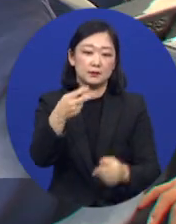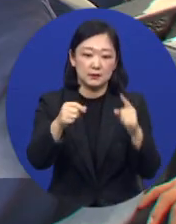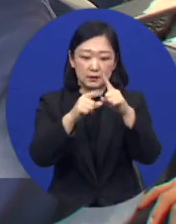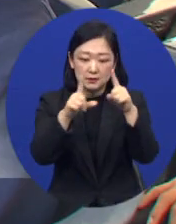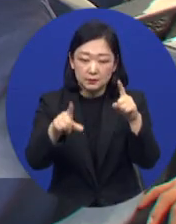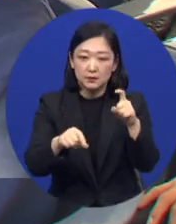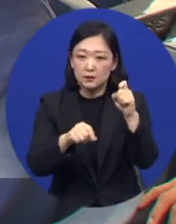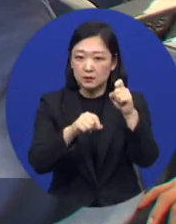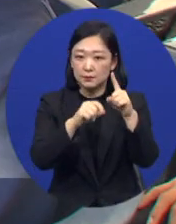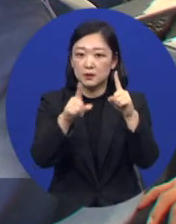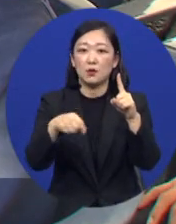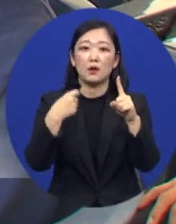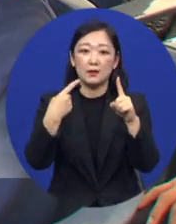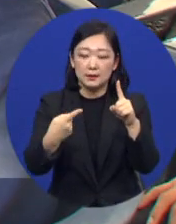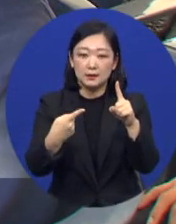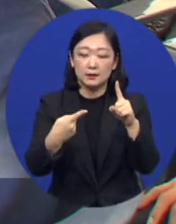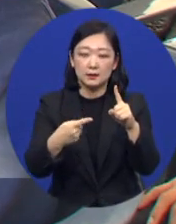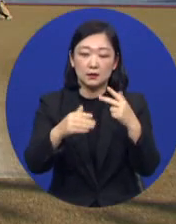11월 1일